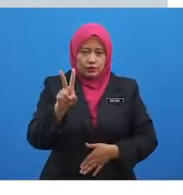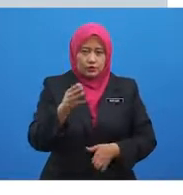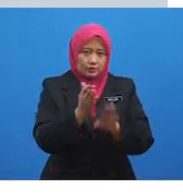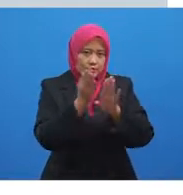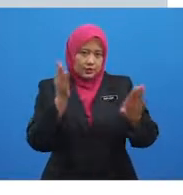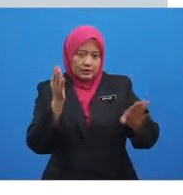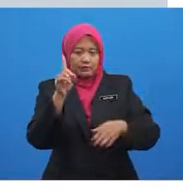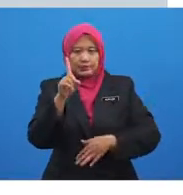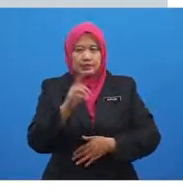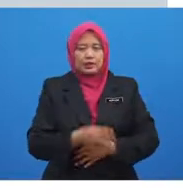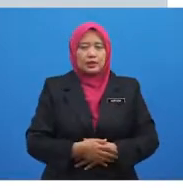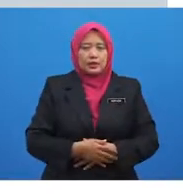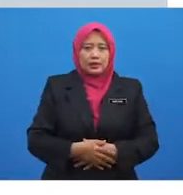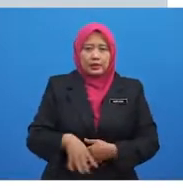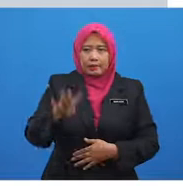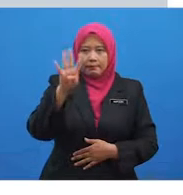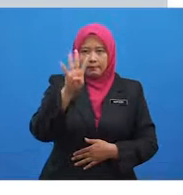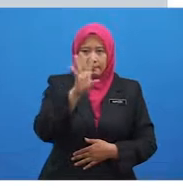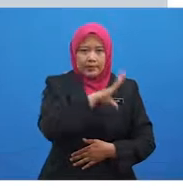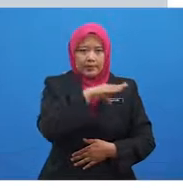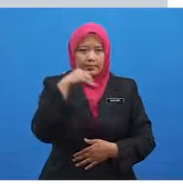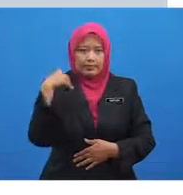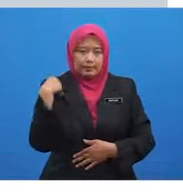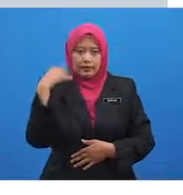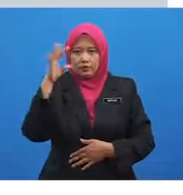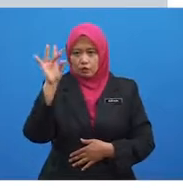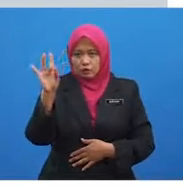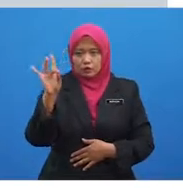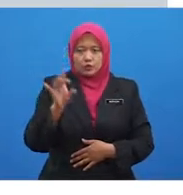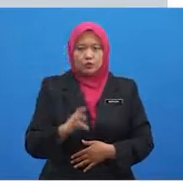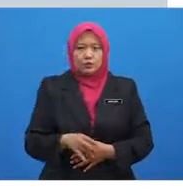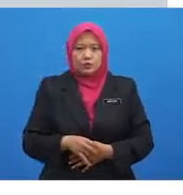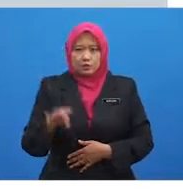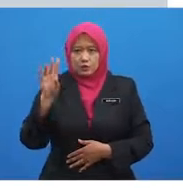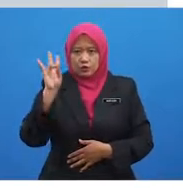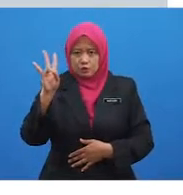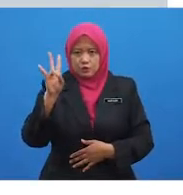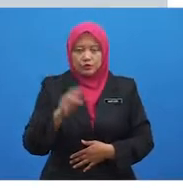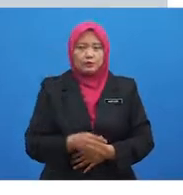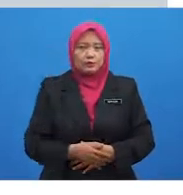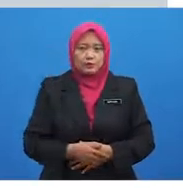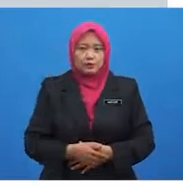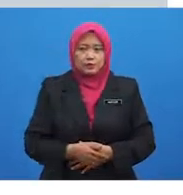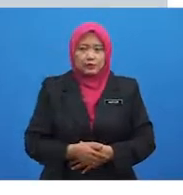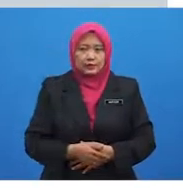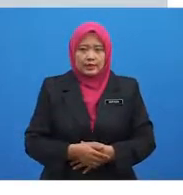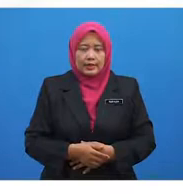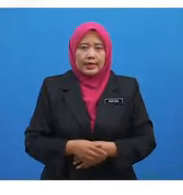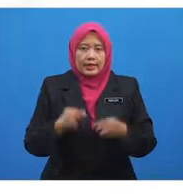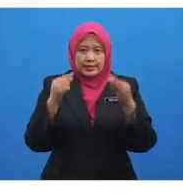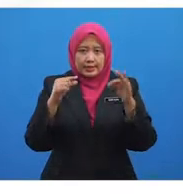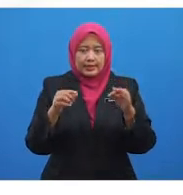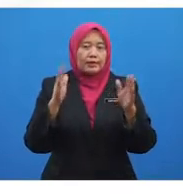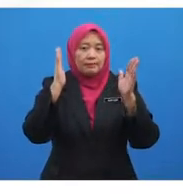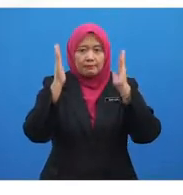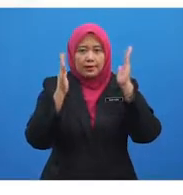pengulangan perkataan 4 dan perkataan 7. Selain itu, gaya bahasa